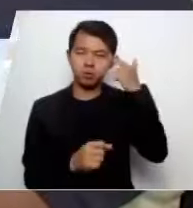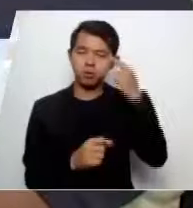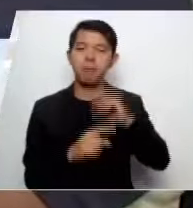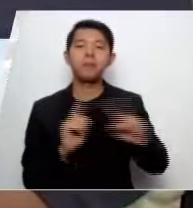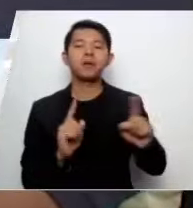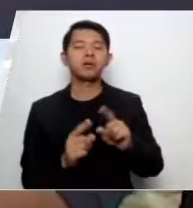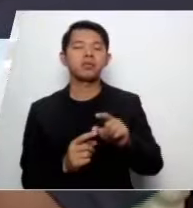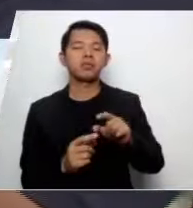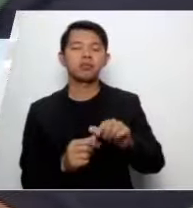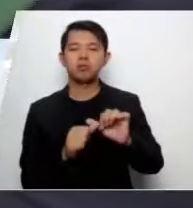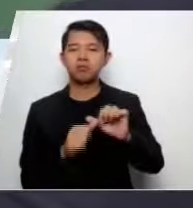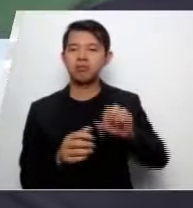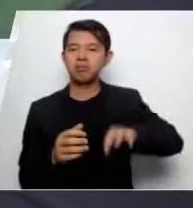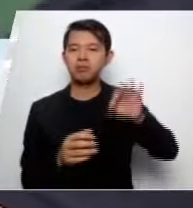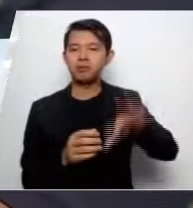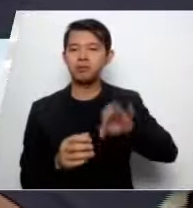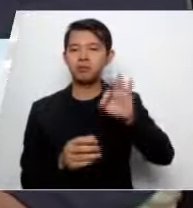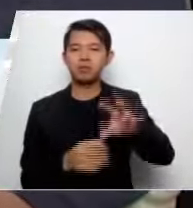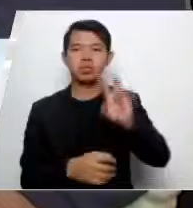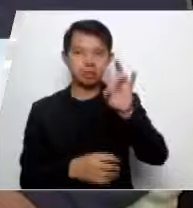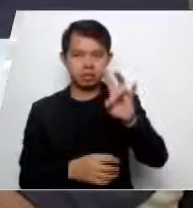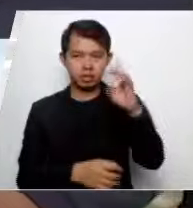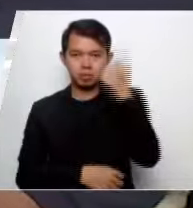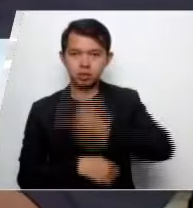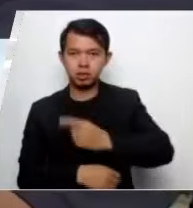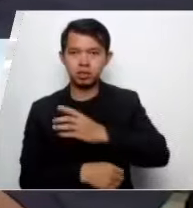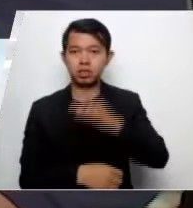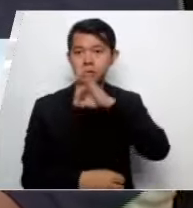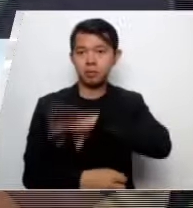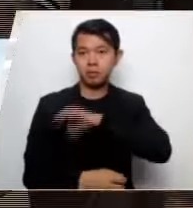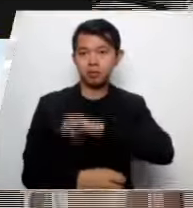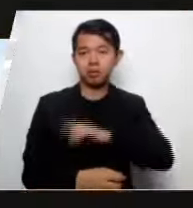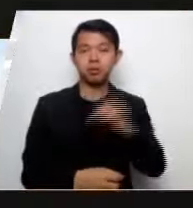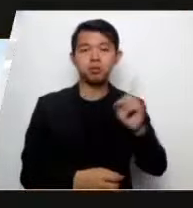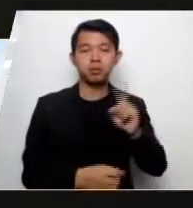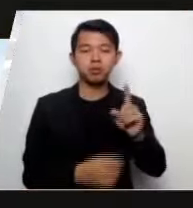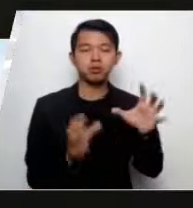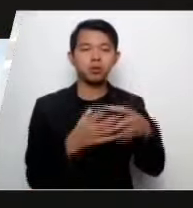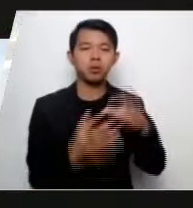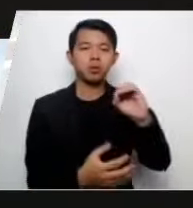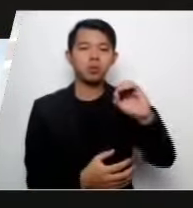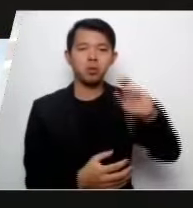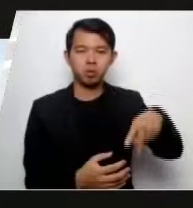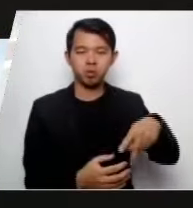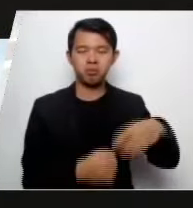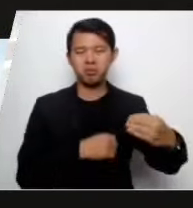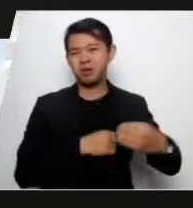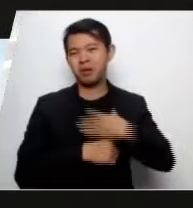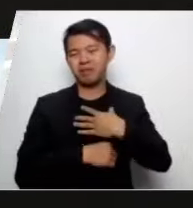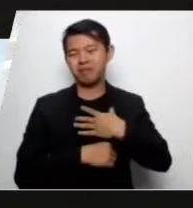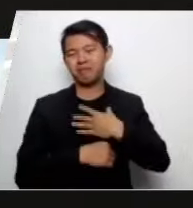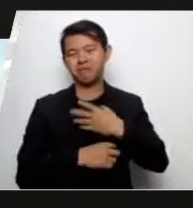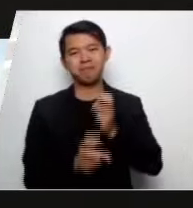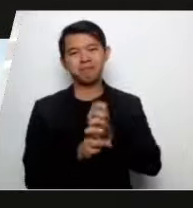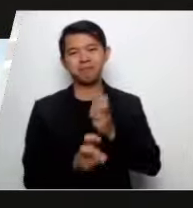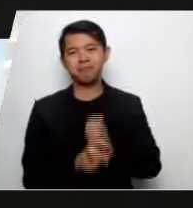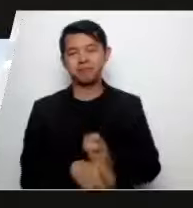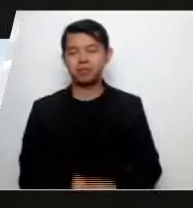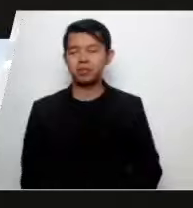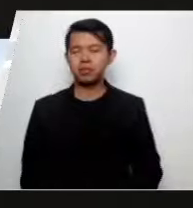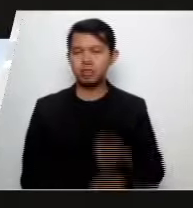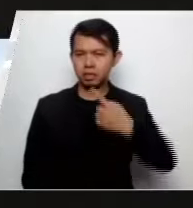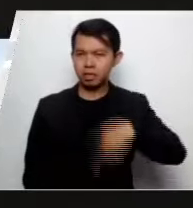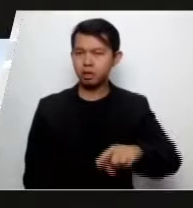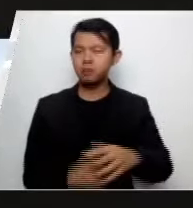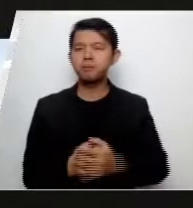ng 7 years, tapos makapupunta lang sa co-op, masyadong masakit ka. Huwag ho muna tayong tumutol,